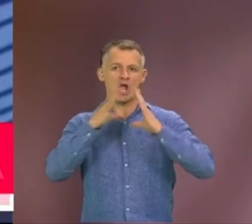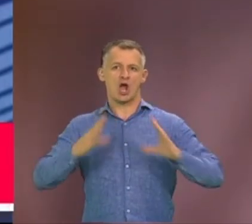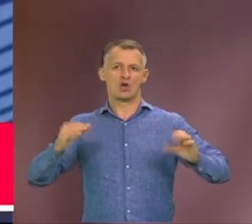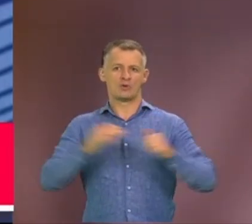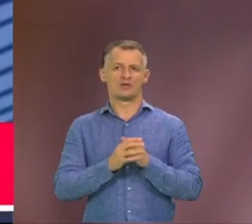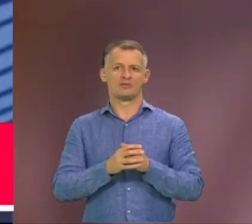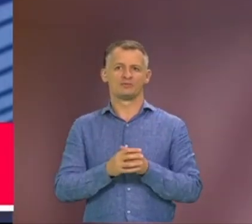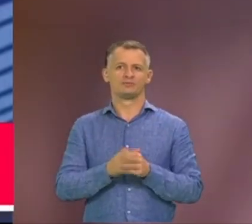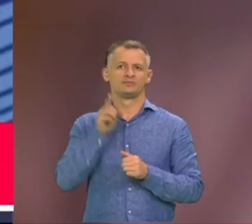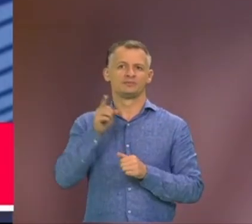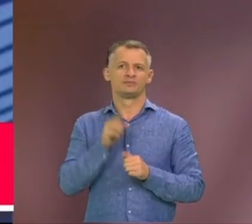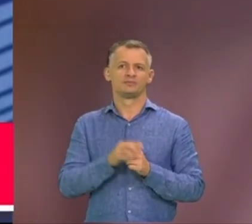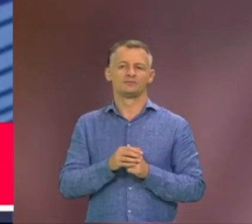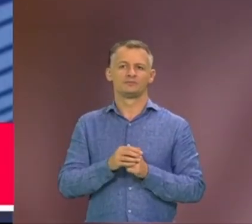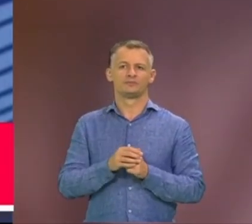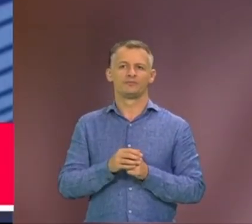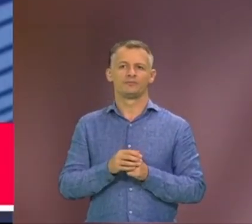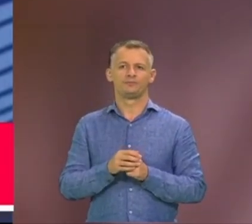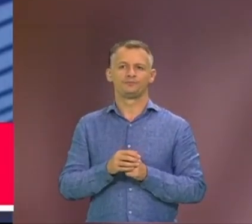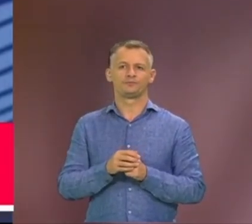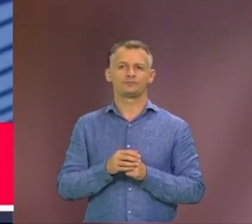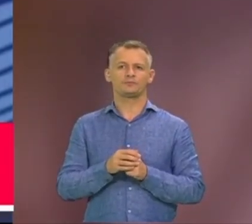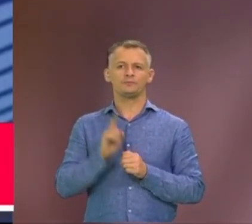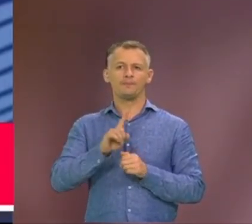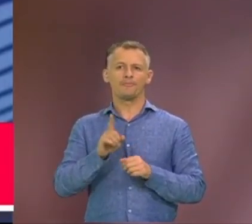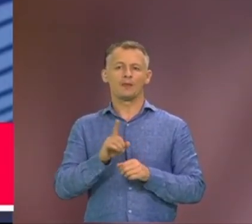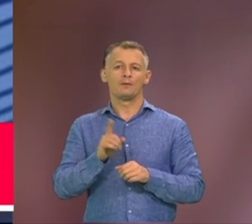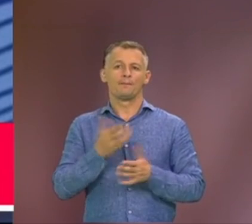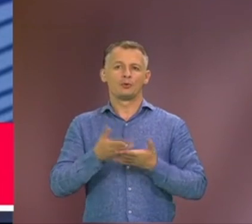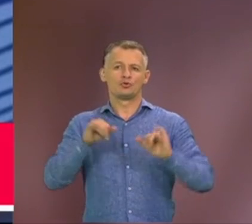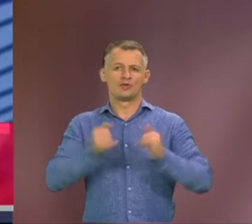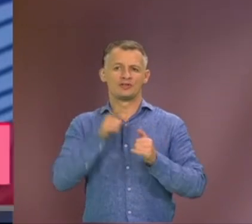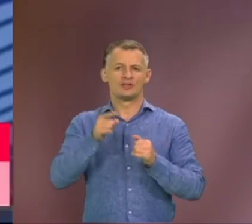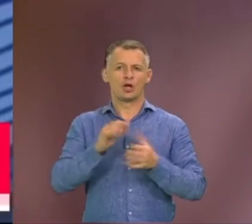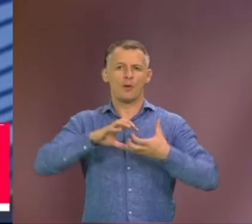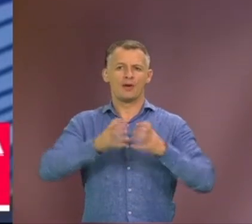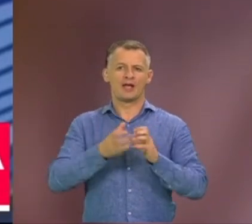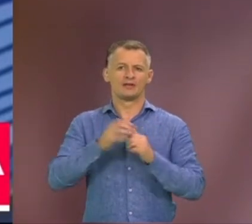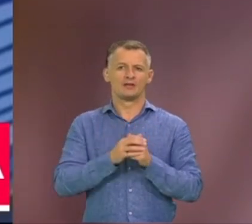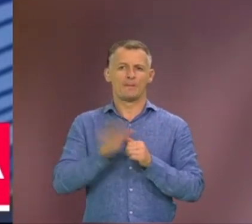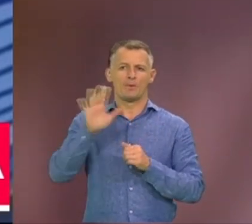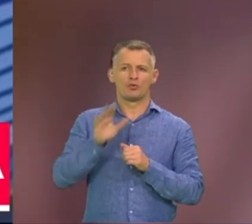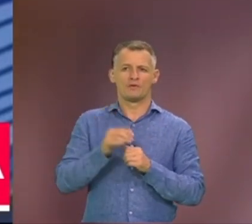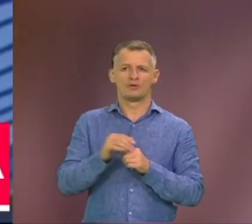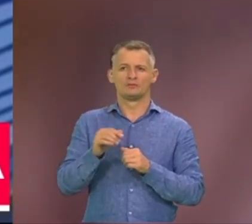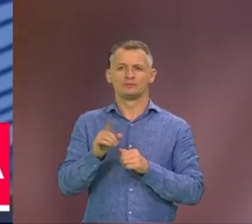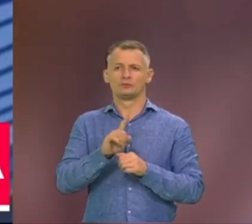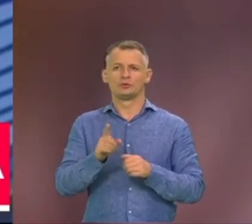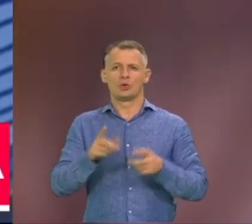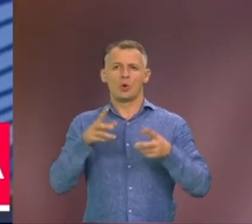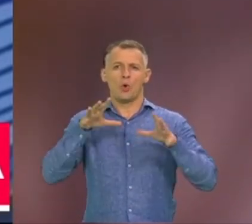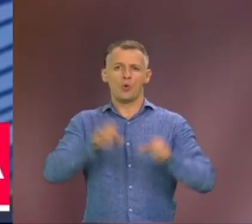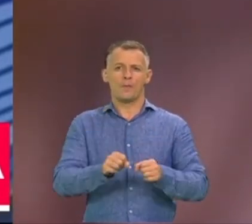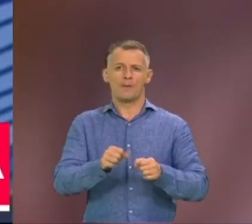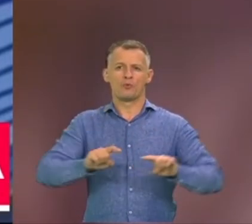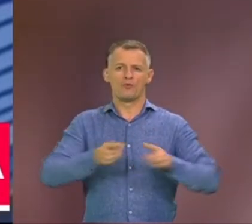хотели въехать на територію Молдавии. Это просто зачистка своего собственного внутреннего информационного поля. Вот в этом